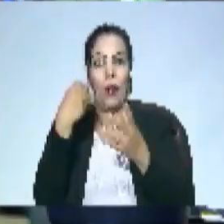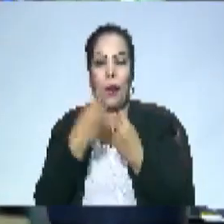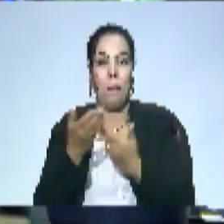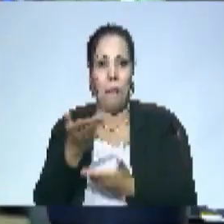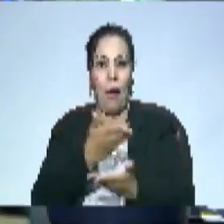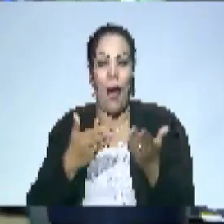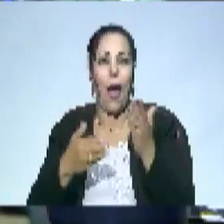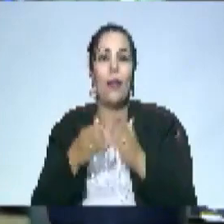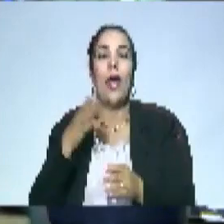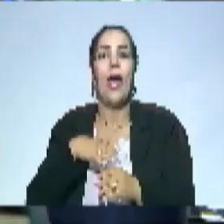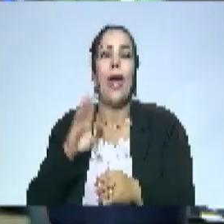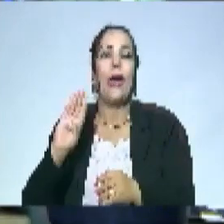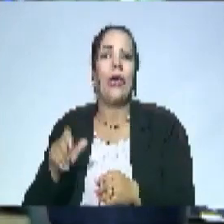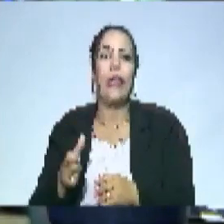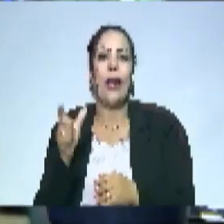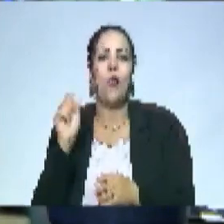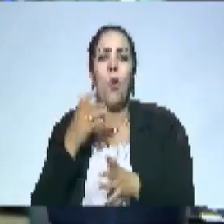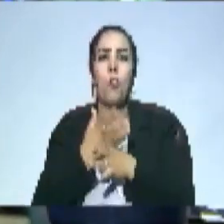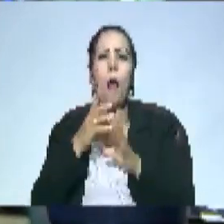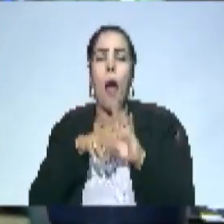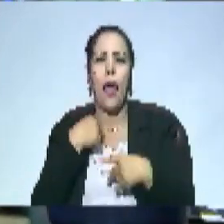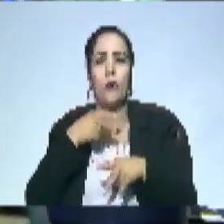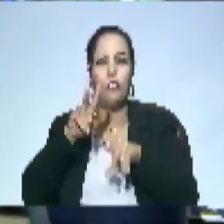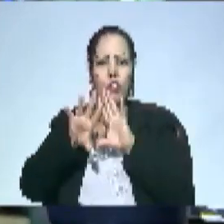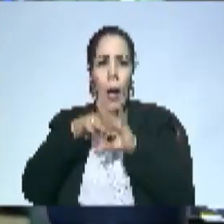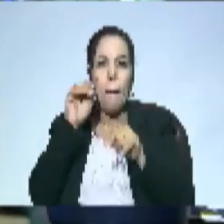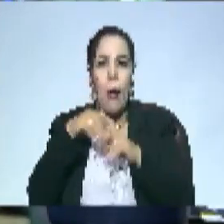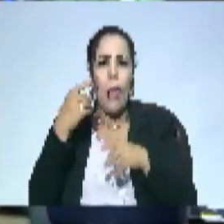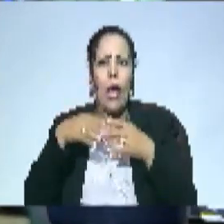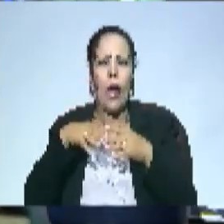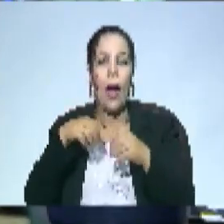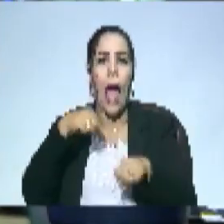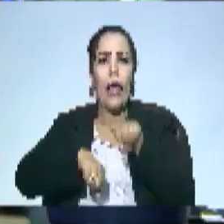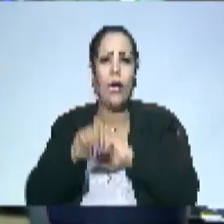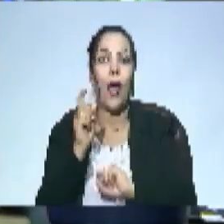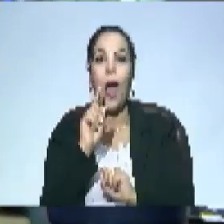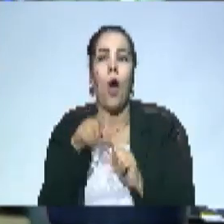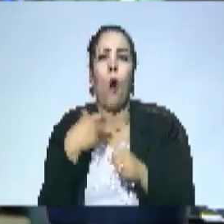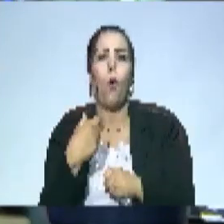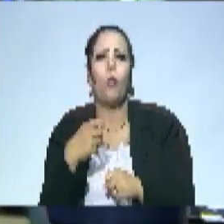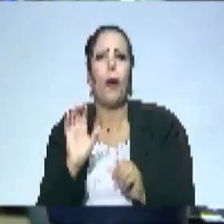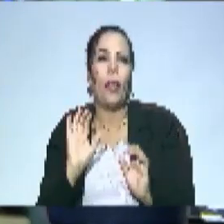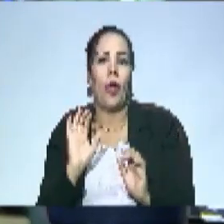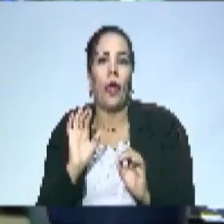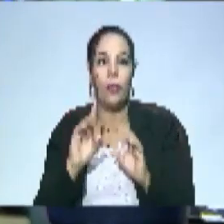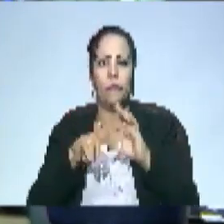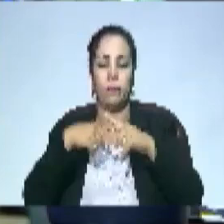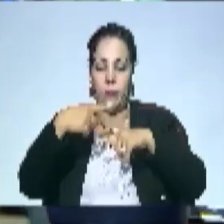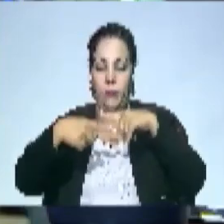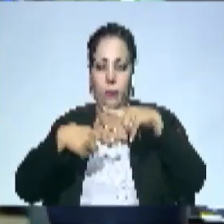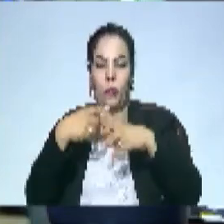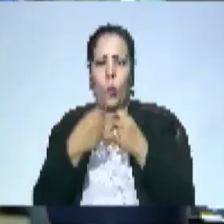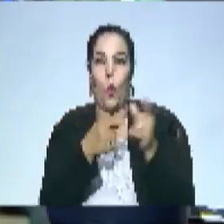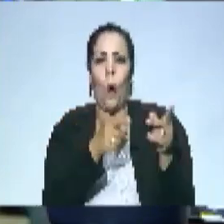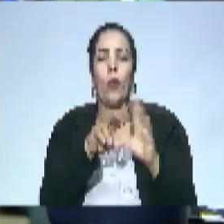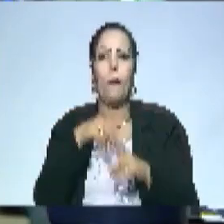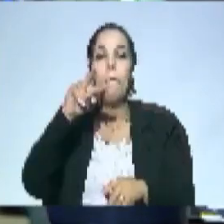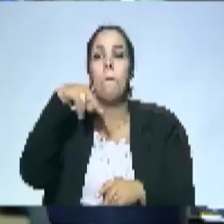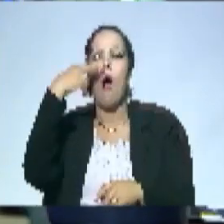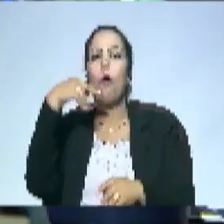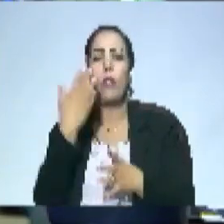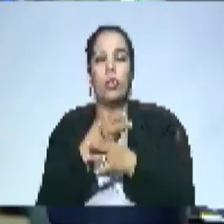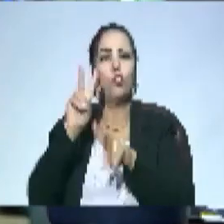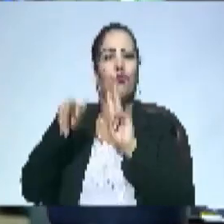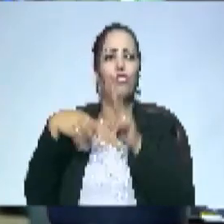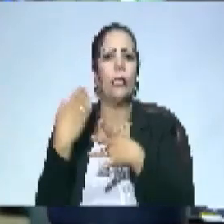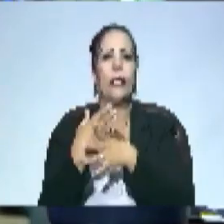معانا الكانيلوني. الكانيلوني جاهز، احنا قلنا احنا جايبين الكانيلوني النهارده، انا جايبه جاهز، هو بيتباع في اي